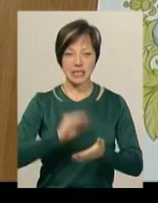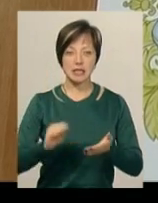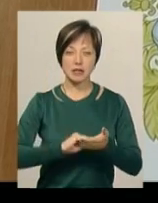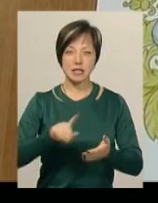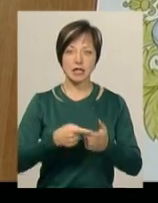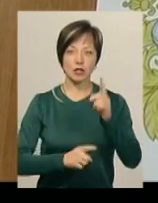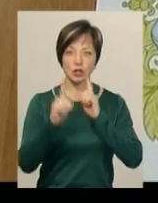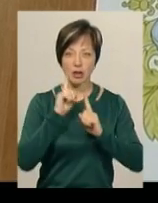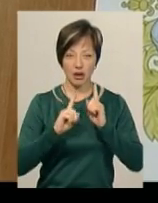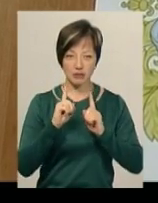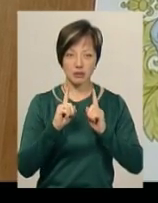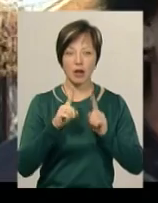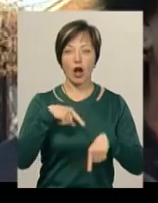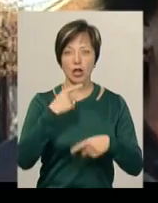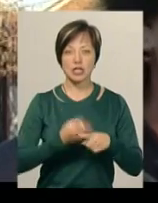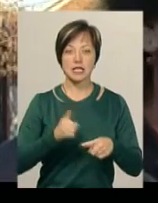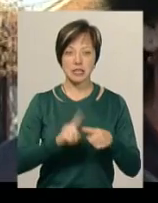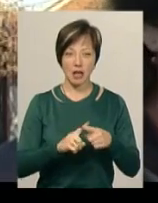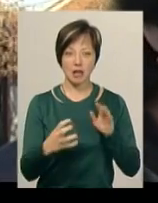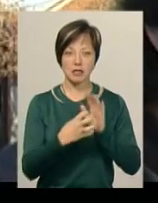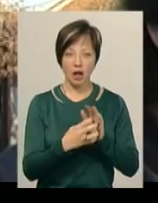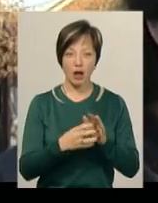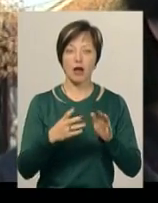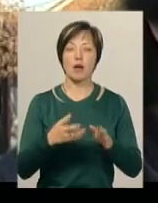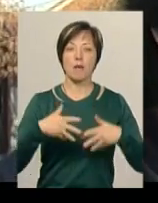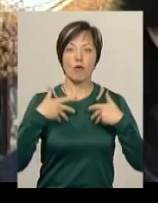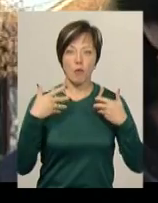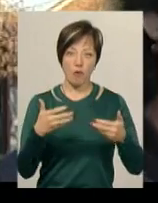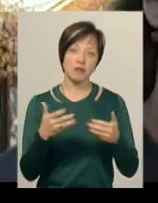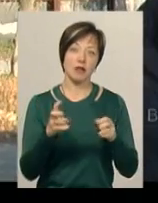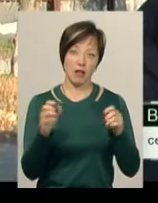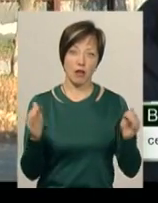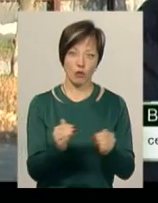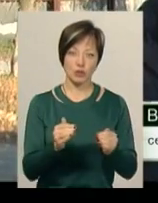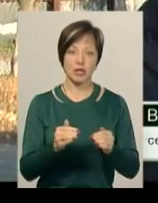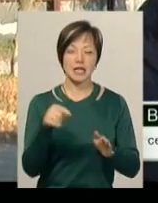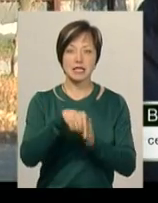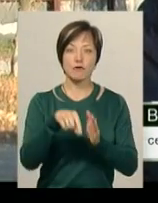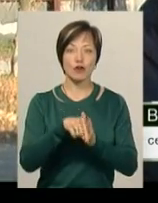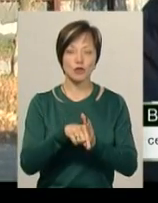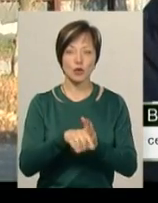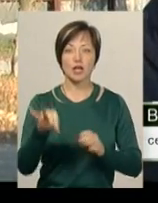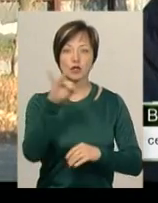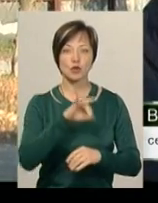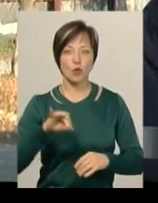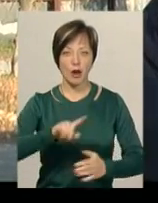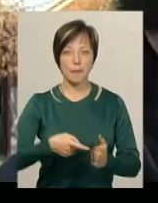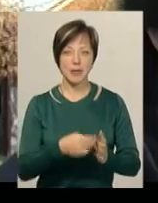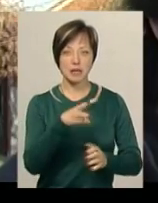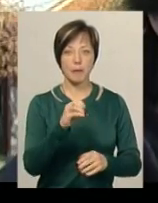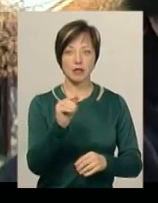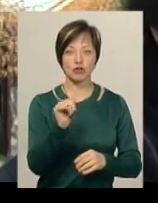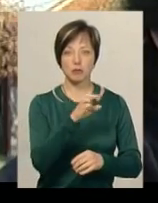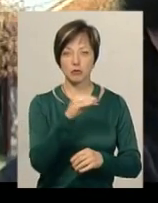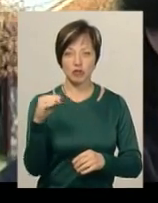Меджибіської селищної ради Валентина Бацевич каже, цей геральдичний знак промовистий, хоч і лаконічний. Він символізує історію Меджибужа.